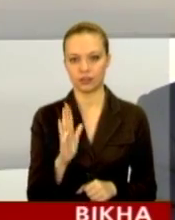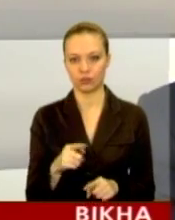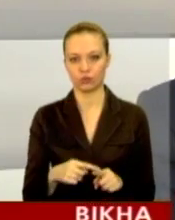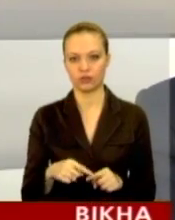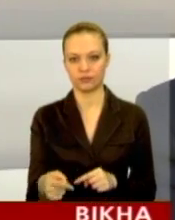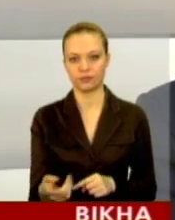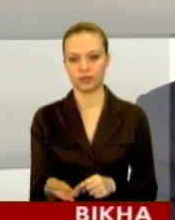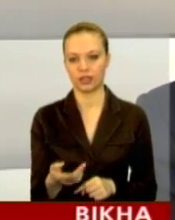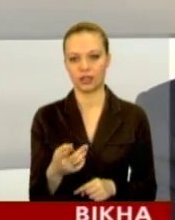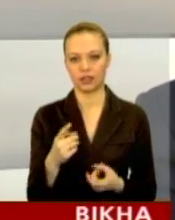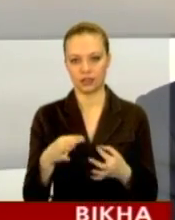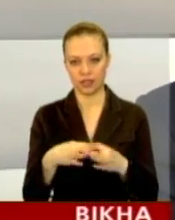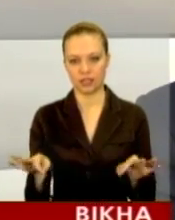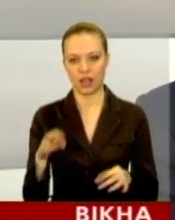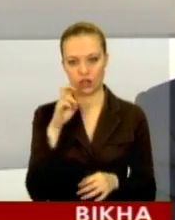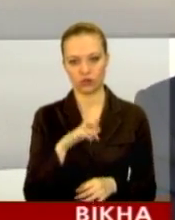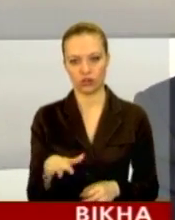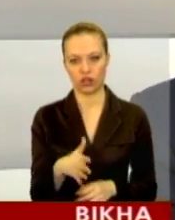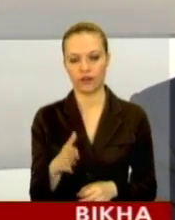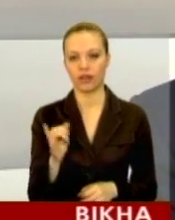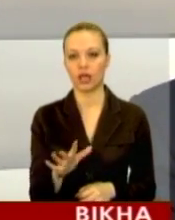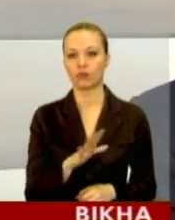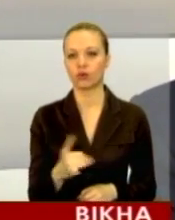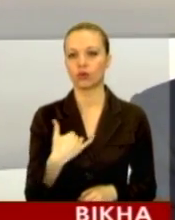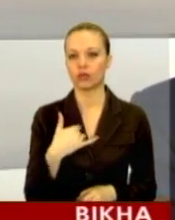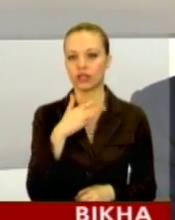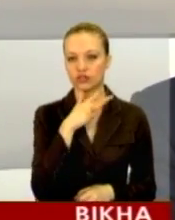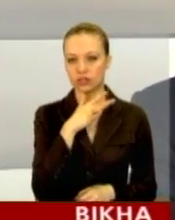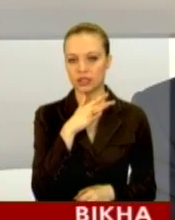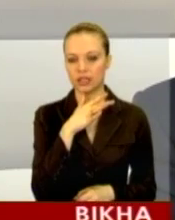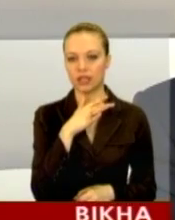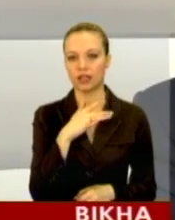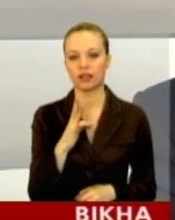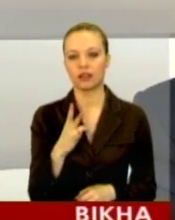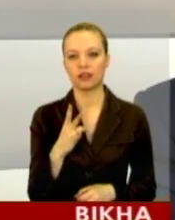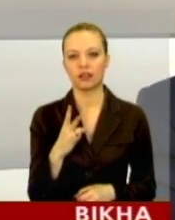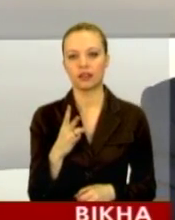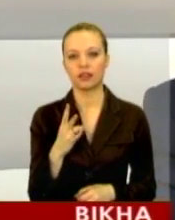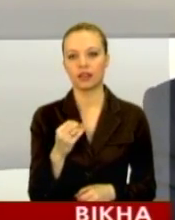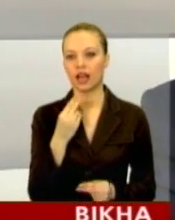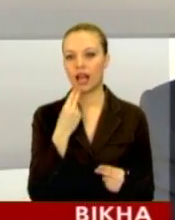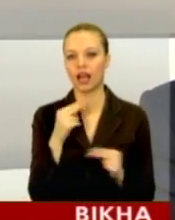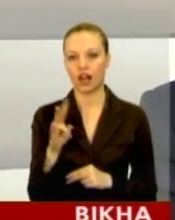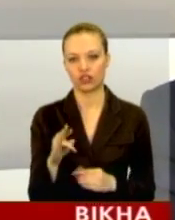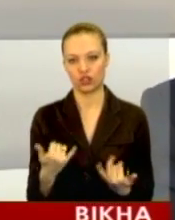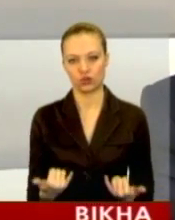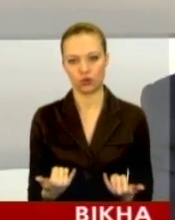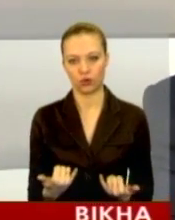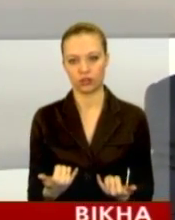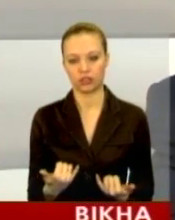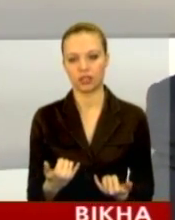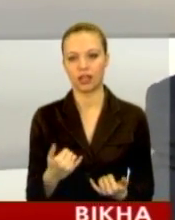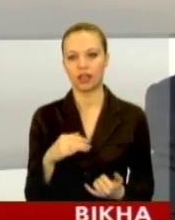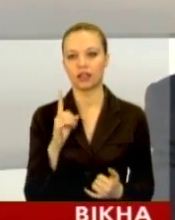живемо, незалежною державою. І були в нас часи не кращі за сьогоднішні. В